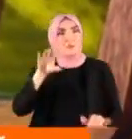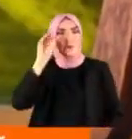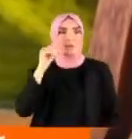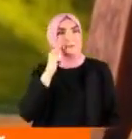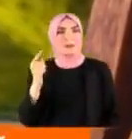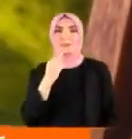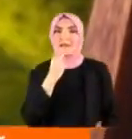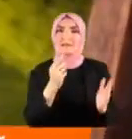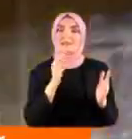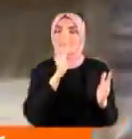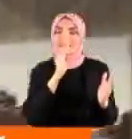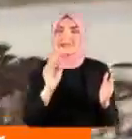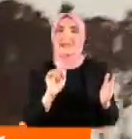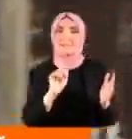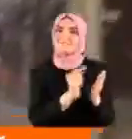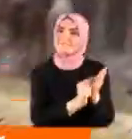geliyor.